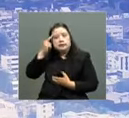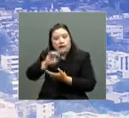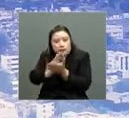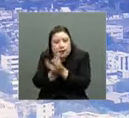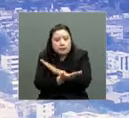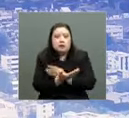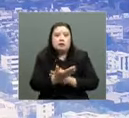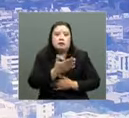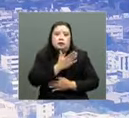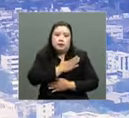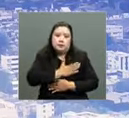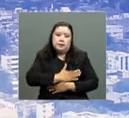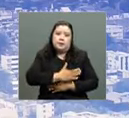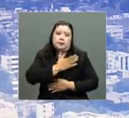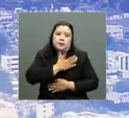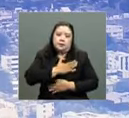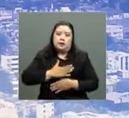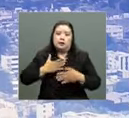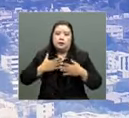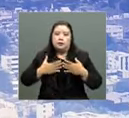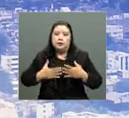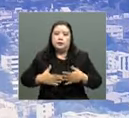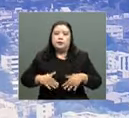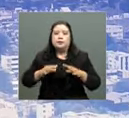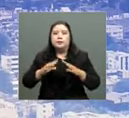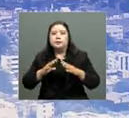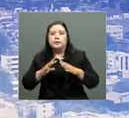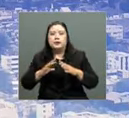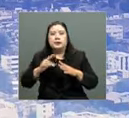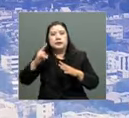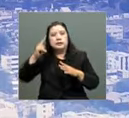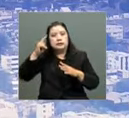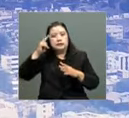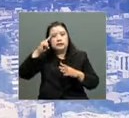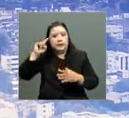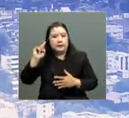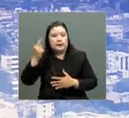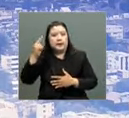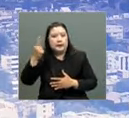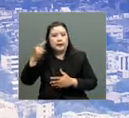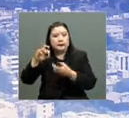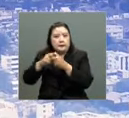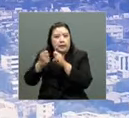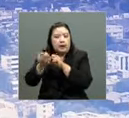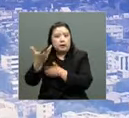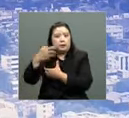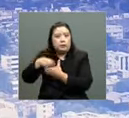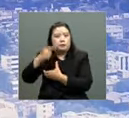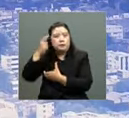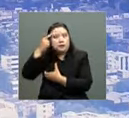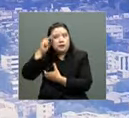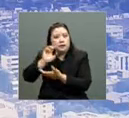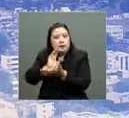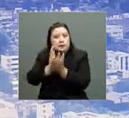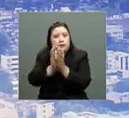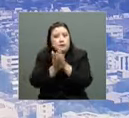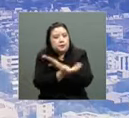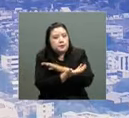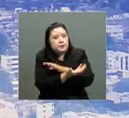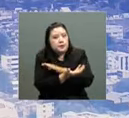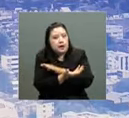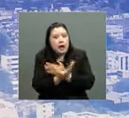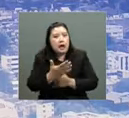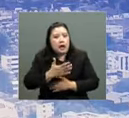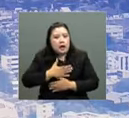ดนึงค่อยๆใช้สติในการคิดกั่นกรองปัญหาต่างๆที่เข้ามาแล้วเราลองดูซิว่าการที่จ